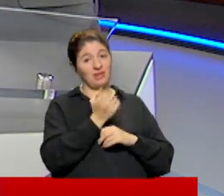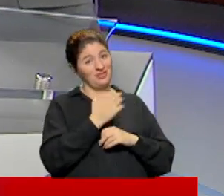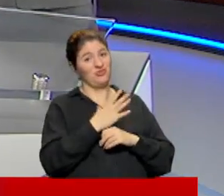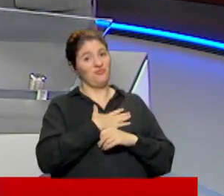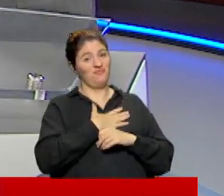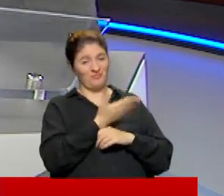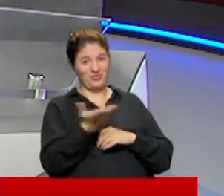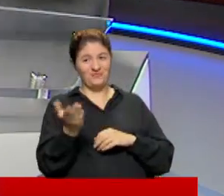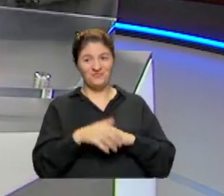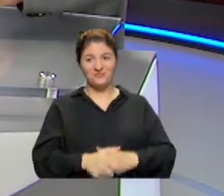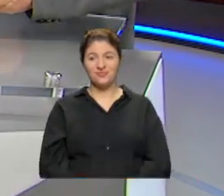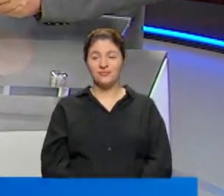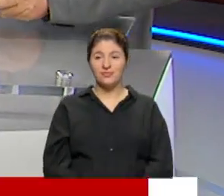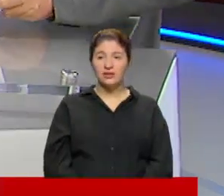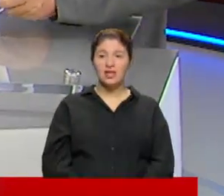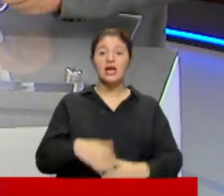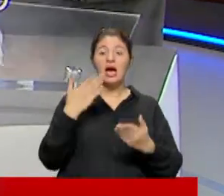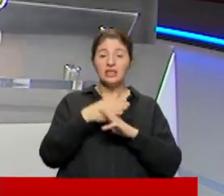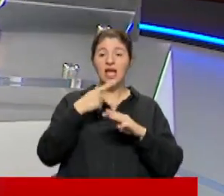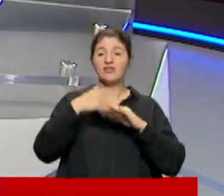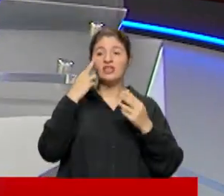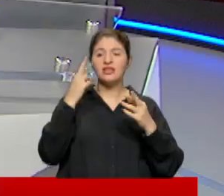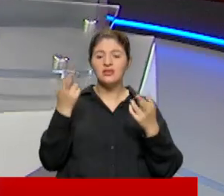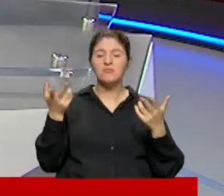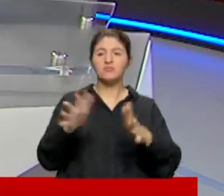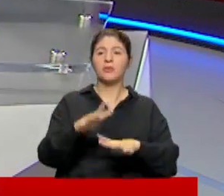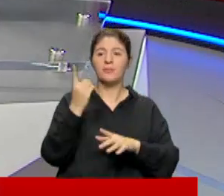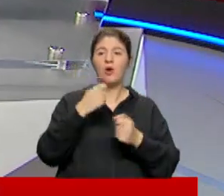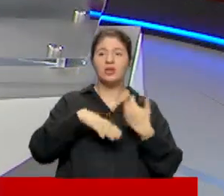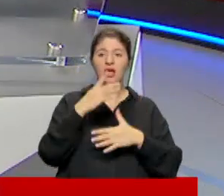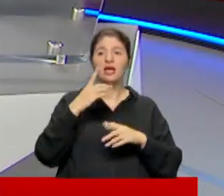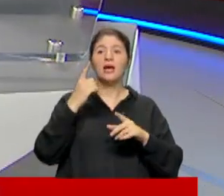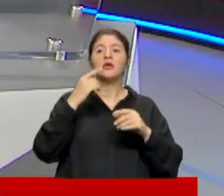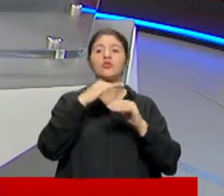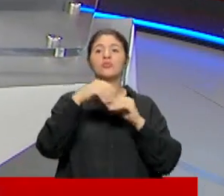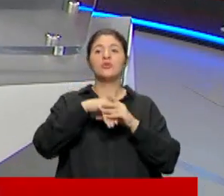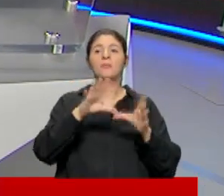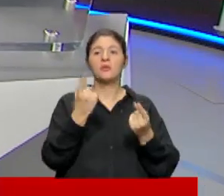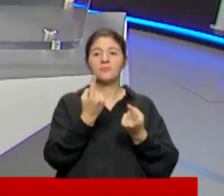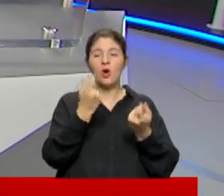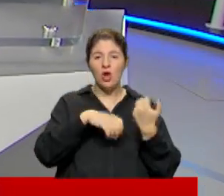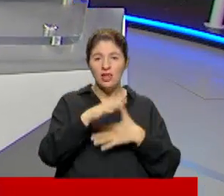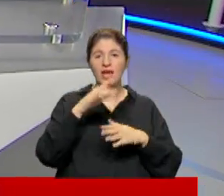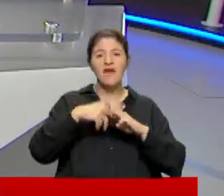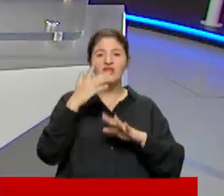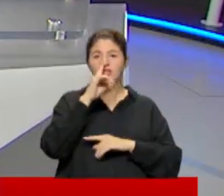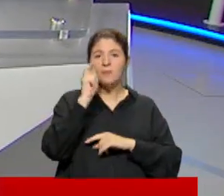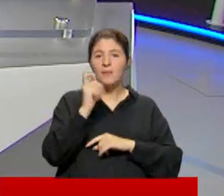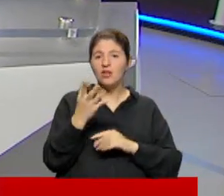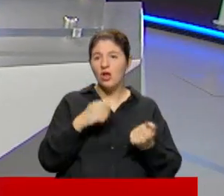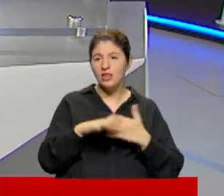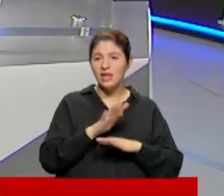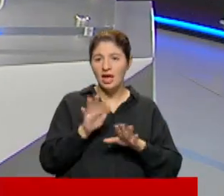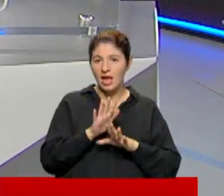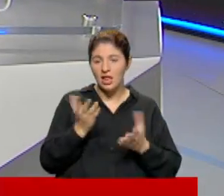da almak istiyorum Buyurun esas enflasyon Devletleri yıkan bir olaydır milletleri içinden bozan bir olaydır enflasyon sadece pahalılık olayı da